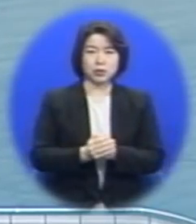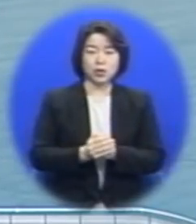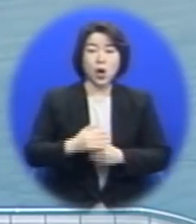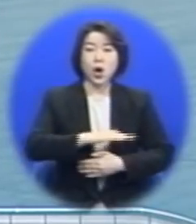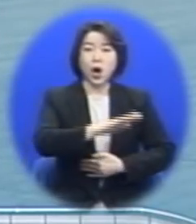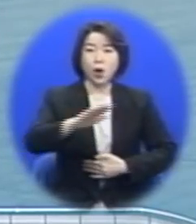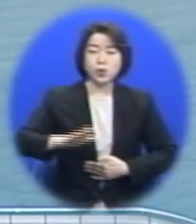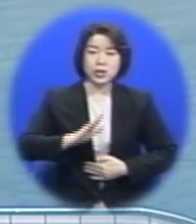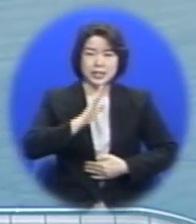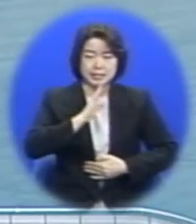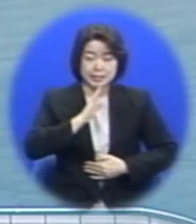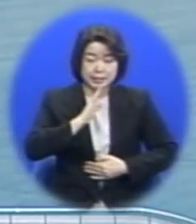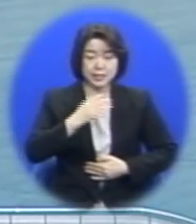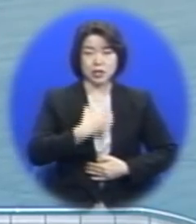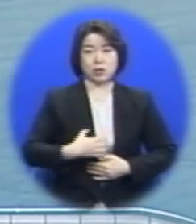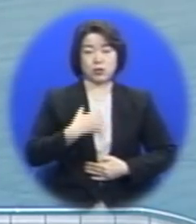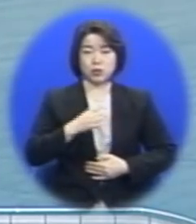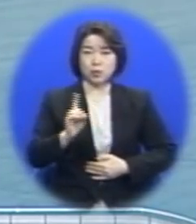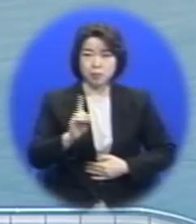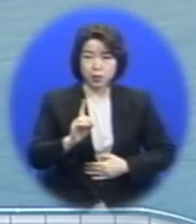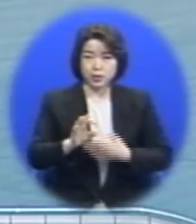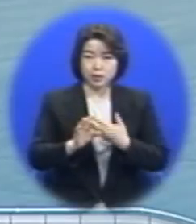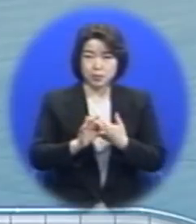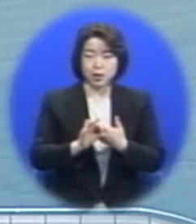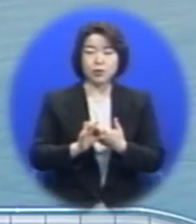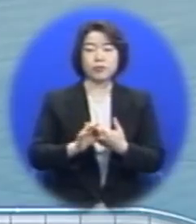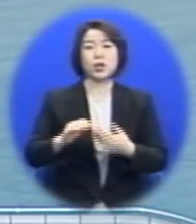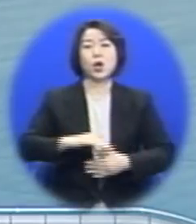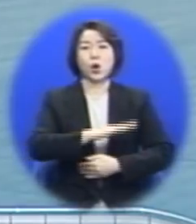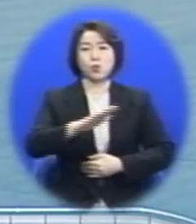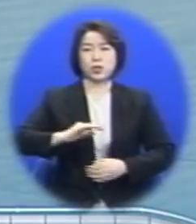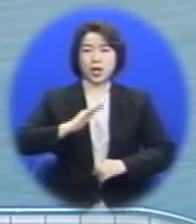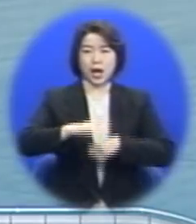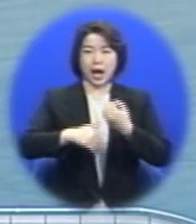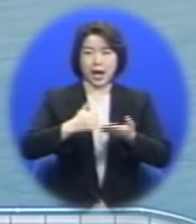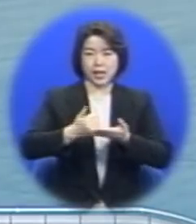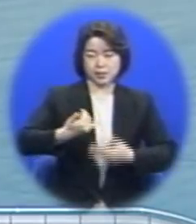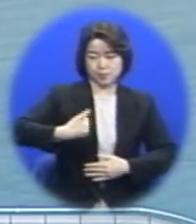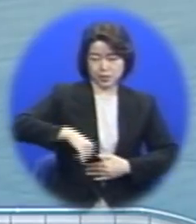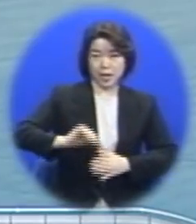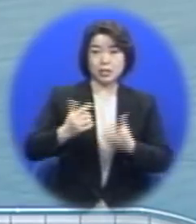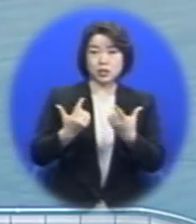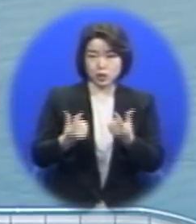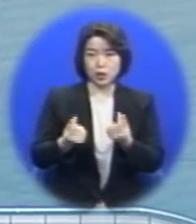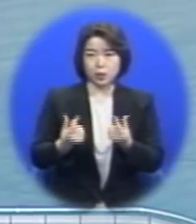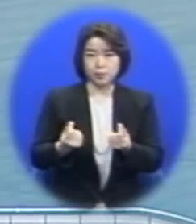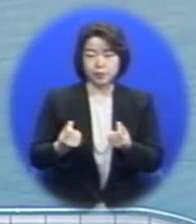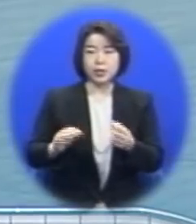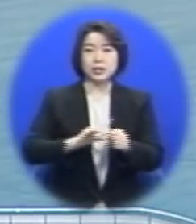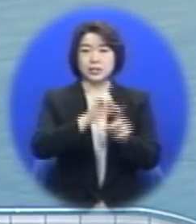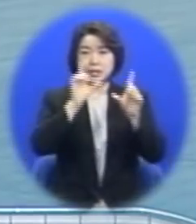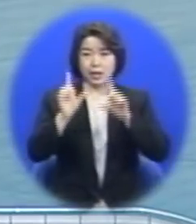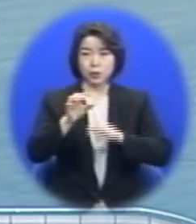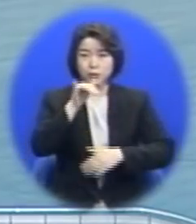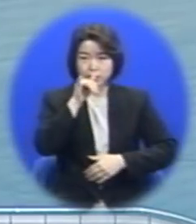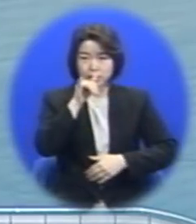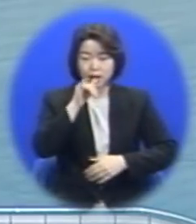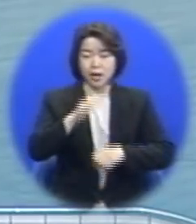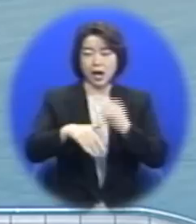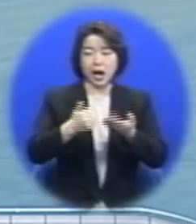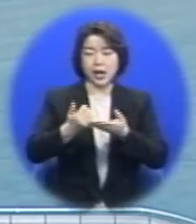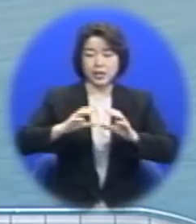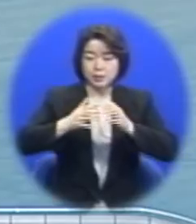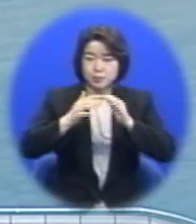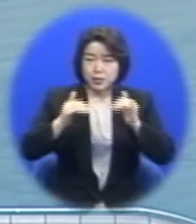우리가 진짜 걱정할 것은 우리가 하나님의 자녀답게 사는가, 정말 하나님의 백성답게 그렇게